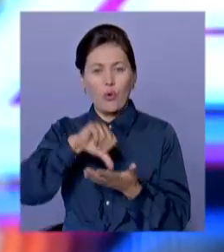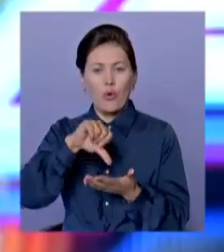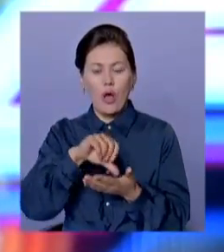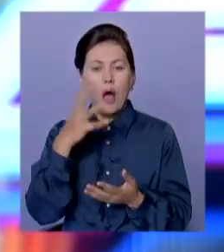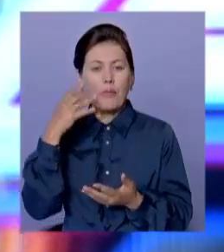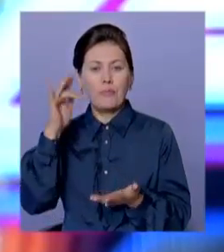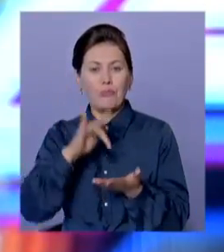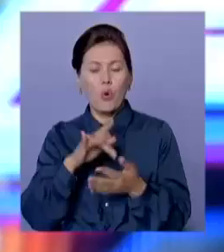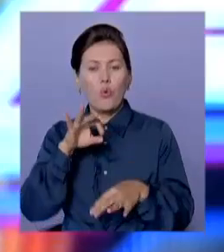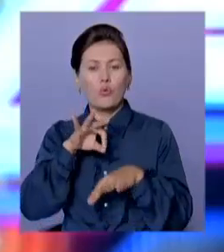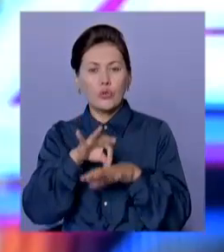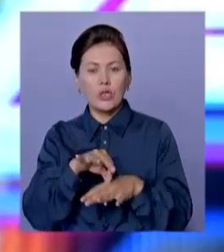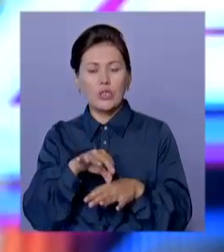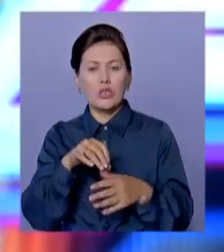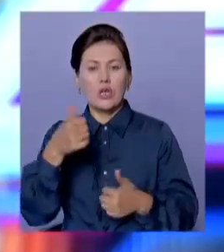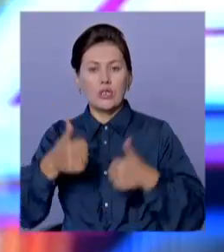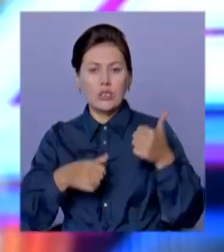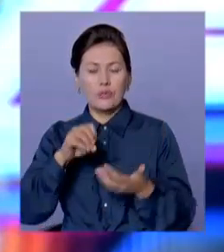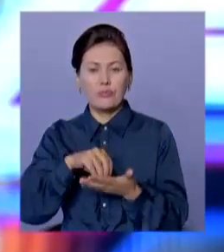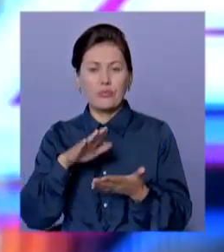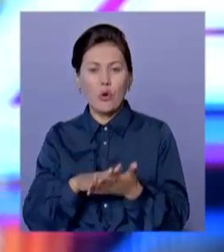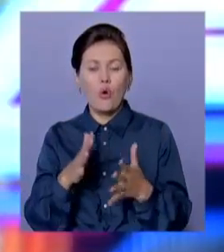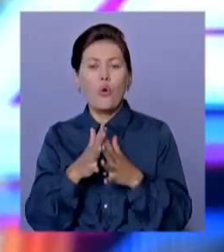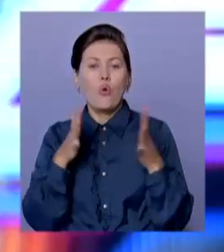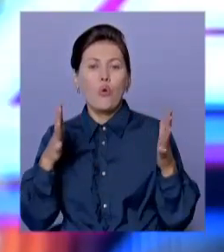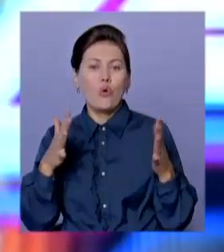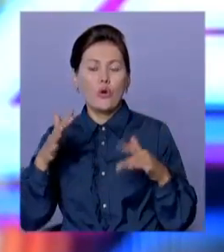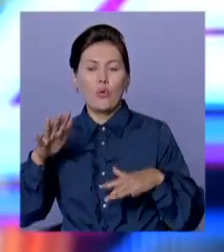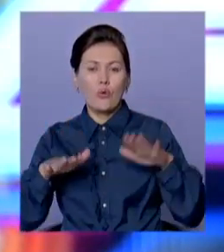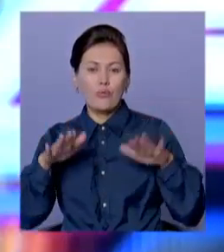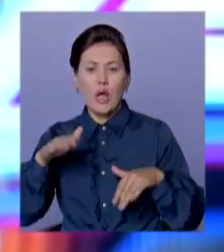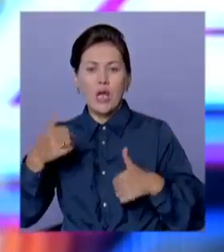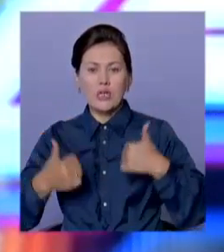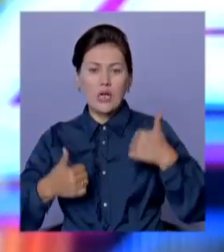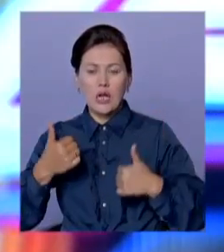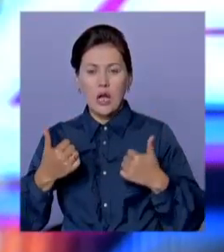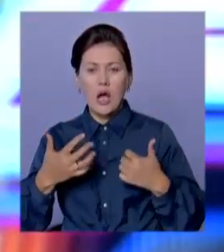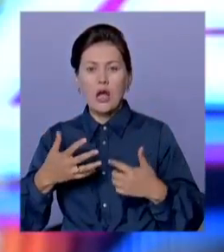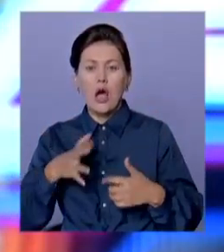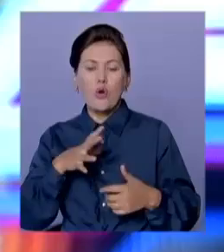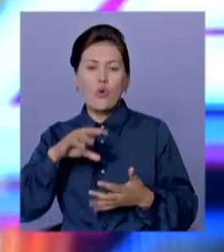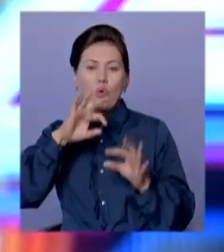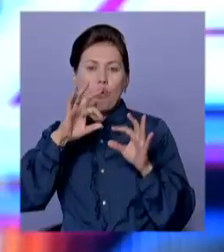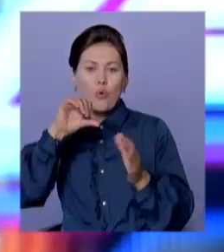Алматы қаласында өткен жарыста тіркеліп отыр екен. Осындай үлкен дәрежедегі жарыста өнер көрсету қалай,